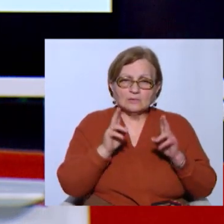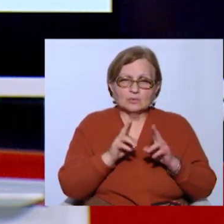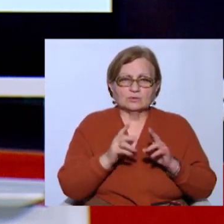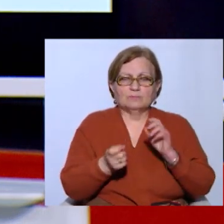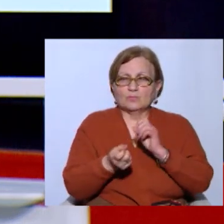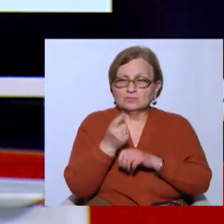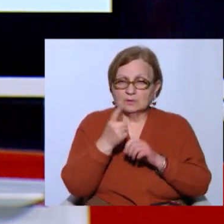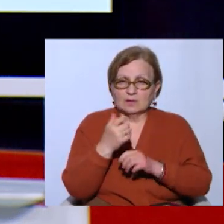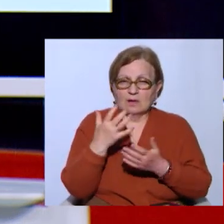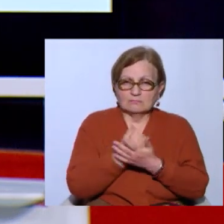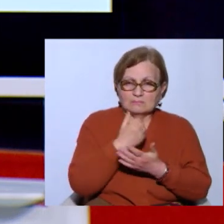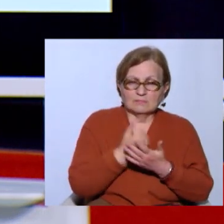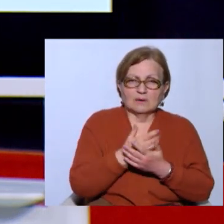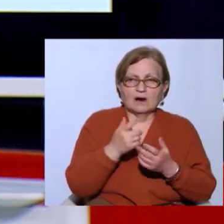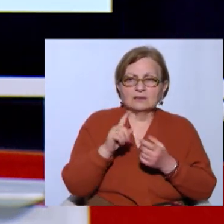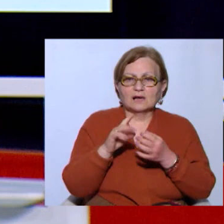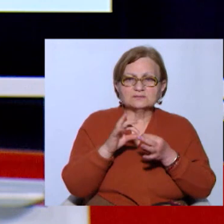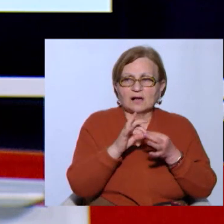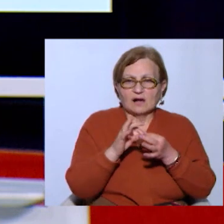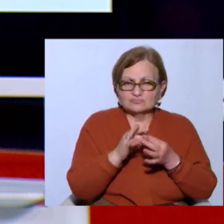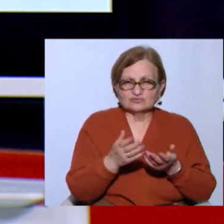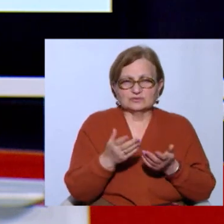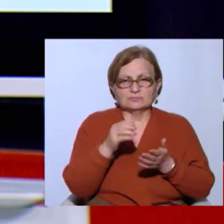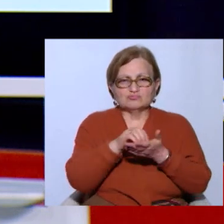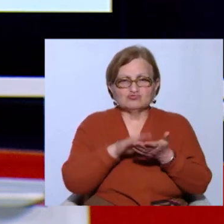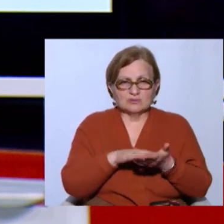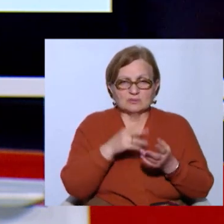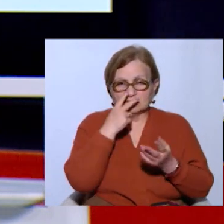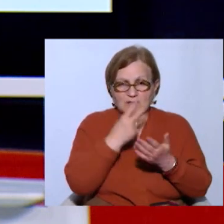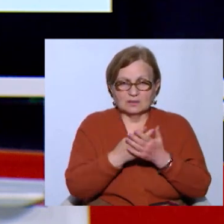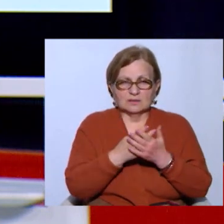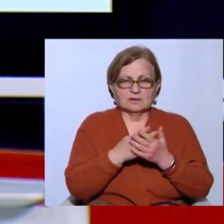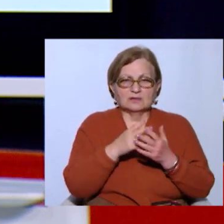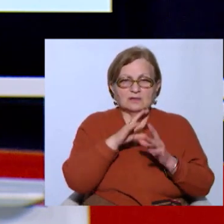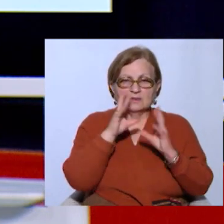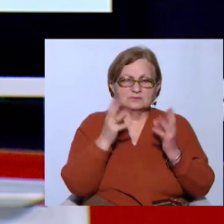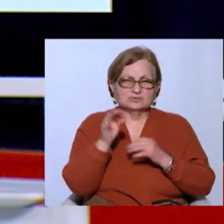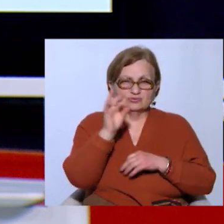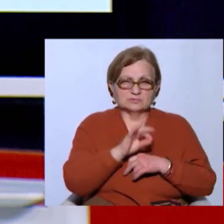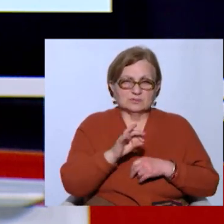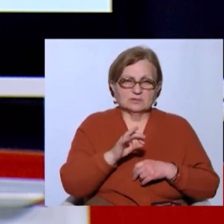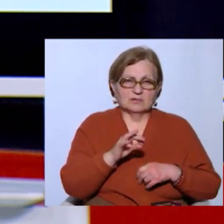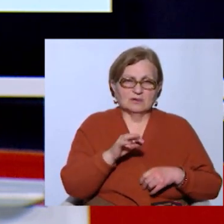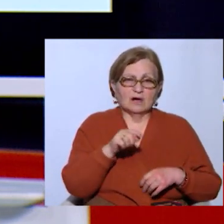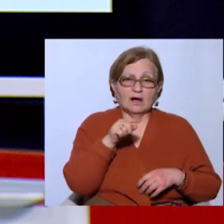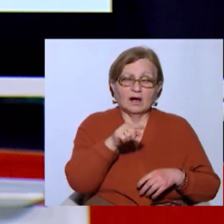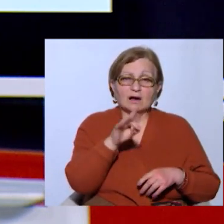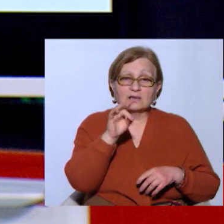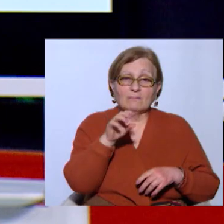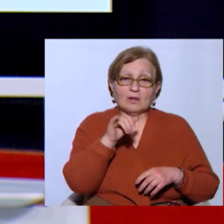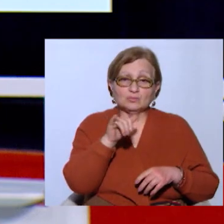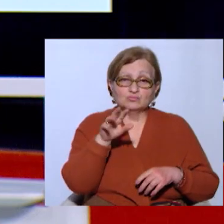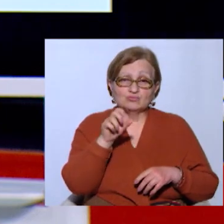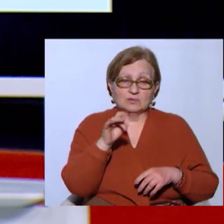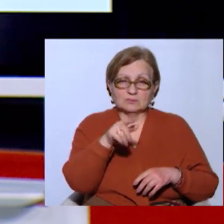აღმოჩენის, რაღაცა კავშირების აღწერის, ჩაწერის, დანახვის, სტრუქტურის შესახებ და ანუ ეს რამანუჯანი, მიუხედავად